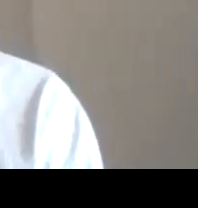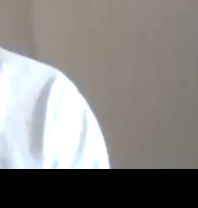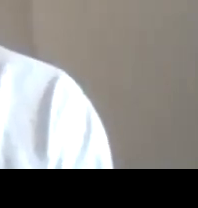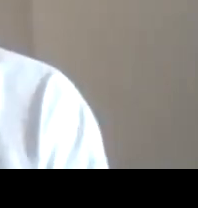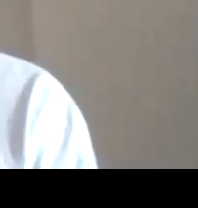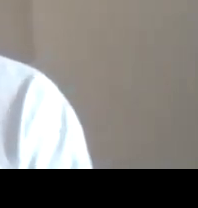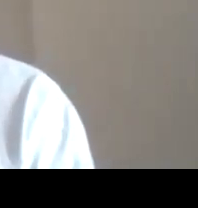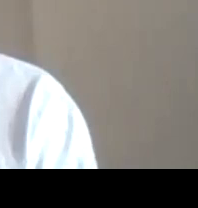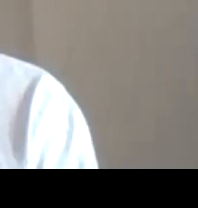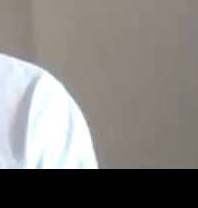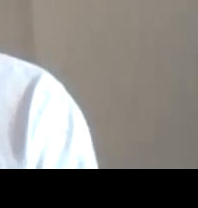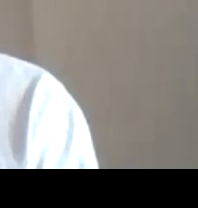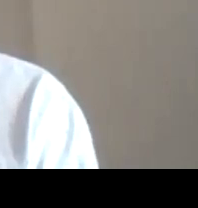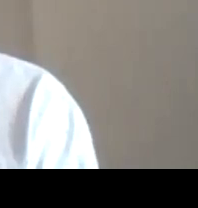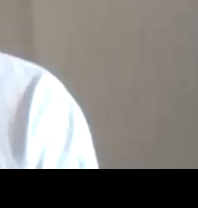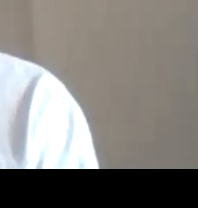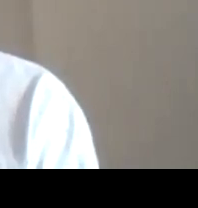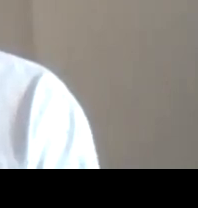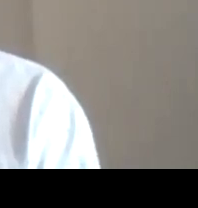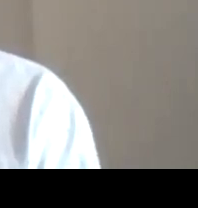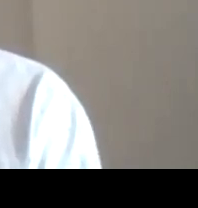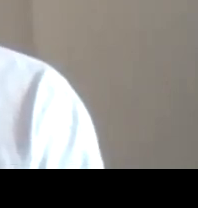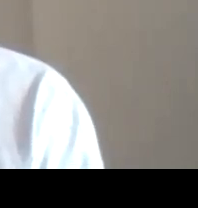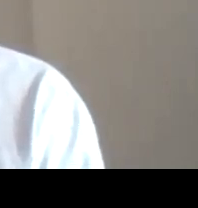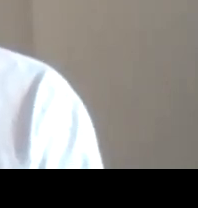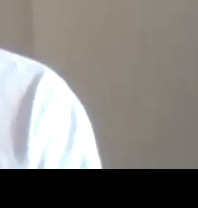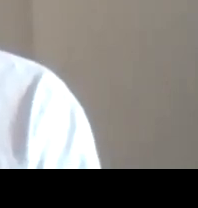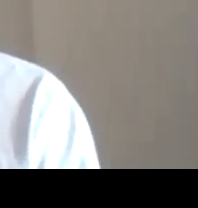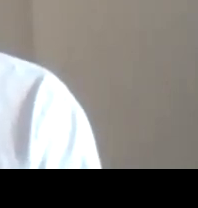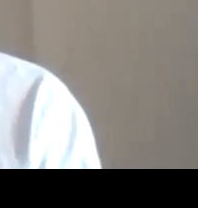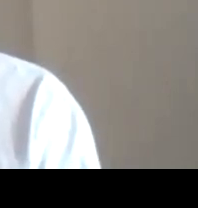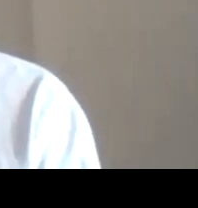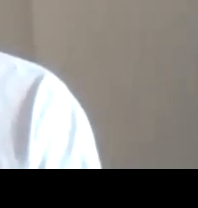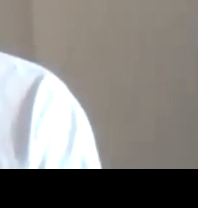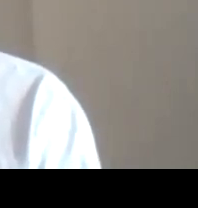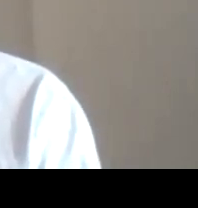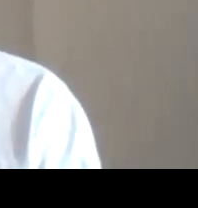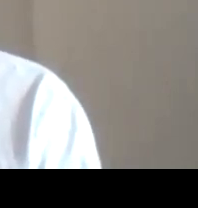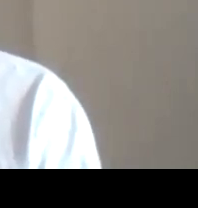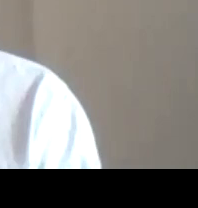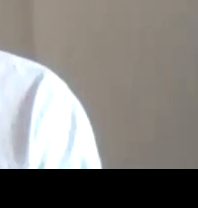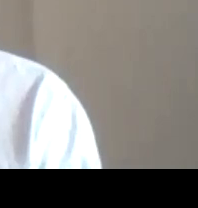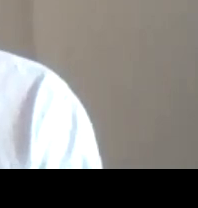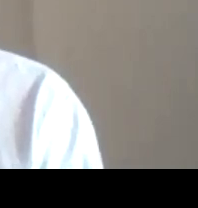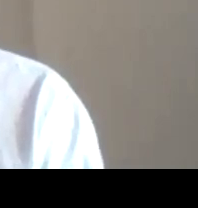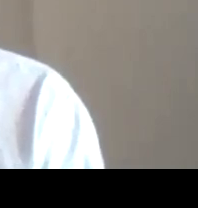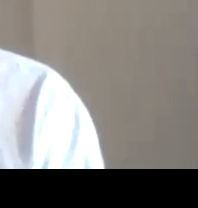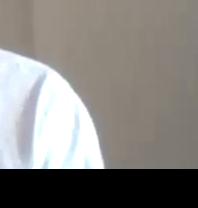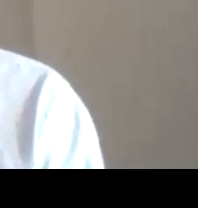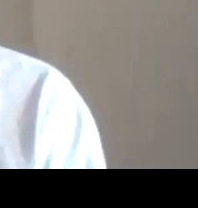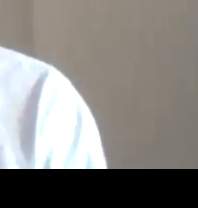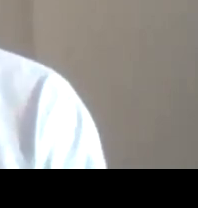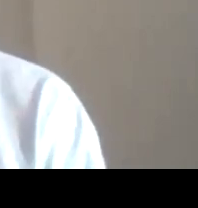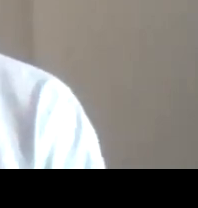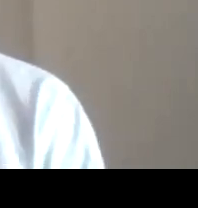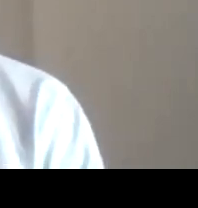don't like. No, I don't like. Nói ba lần mà. No, I don't like. No, I don't like.